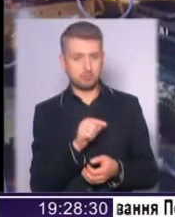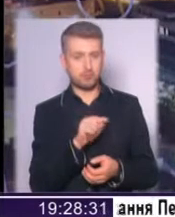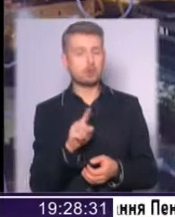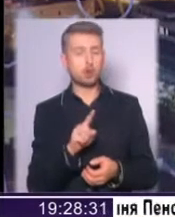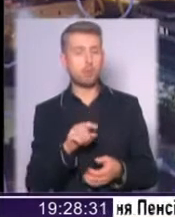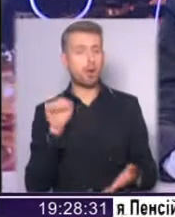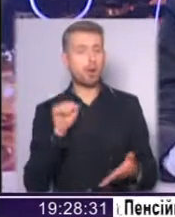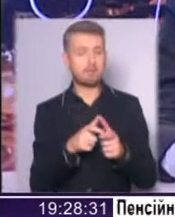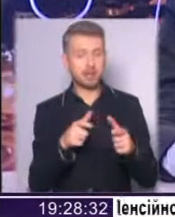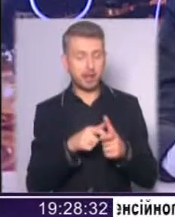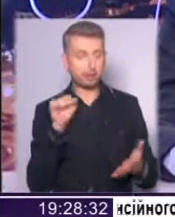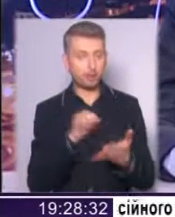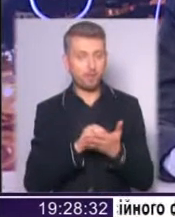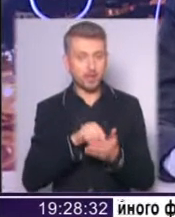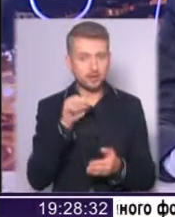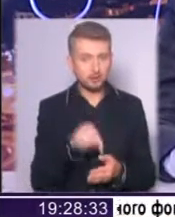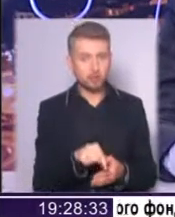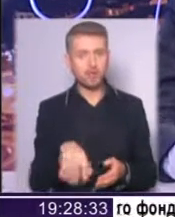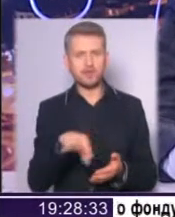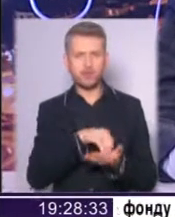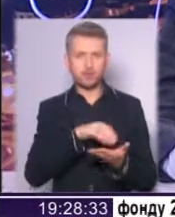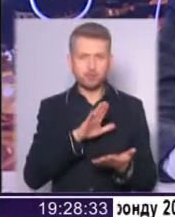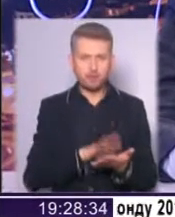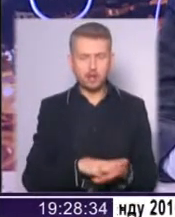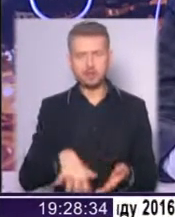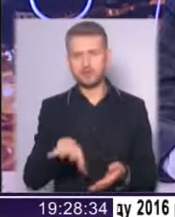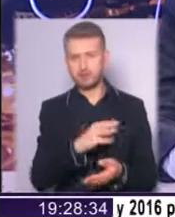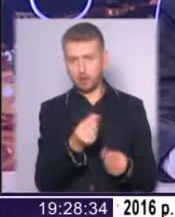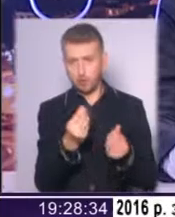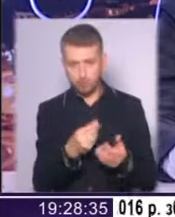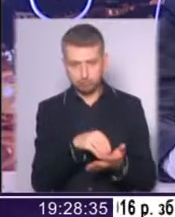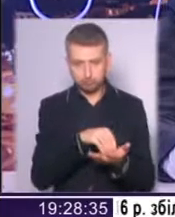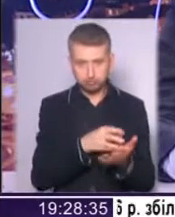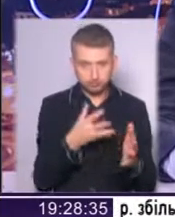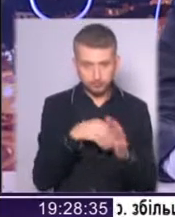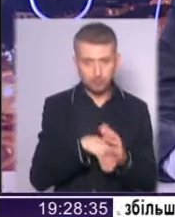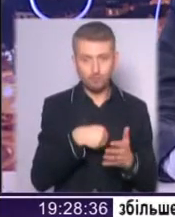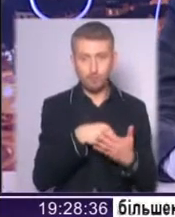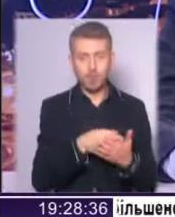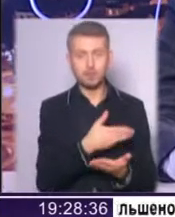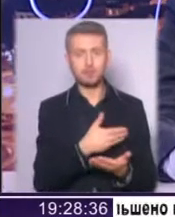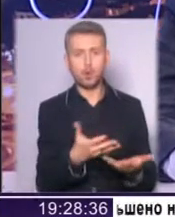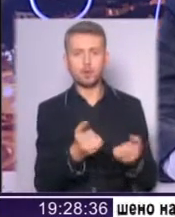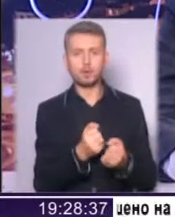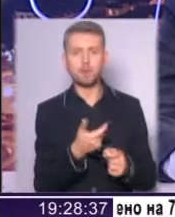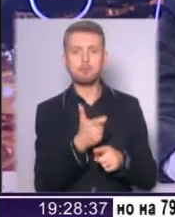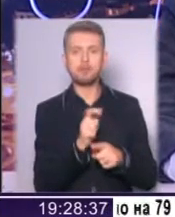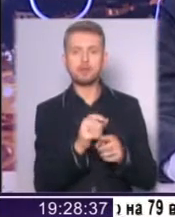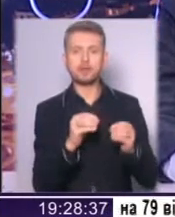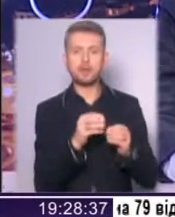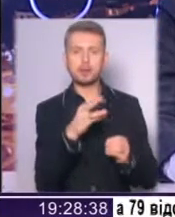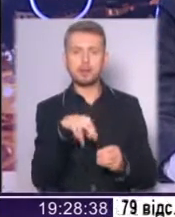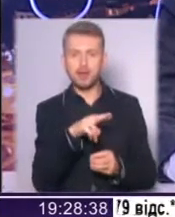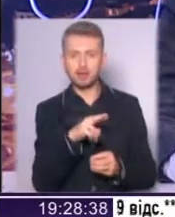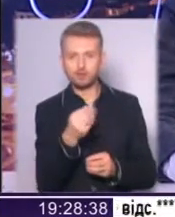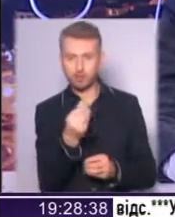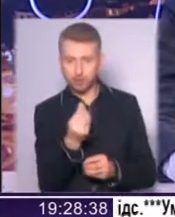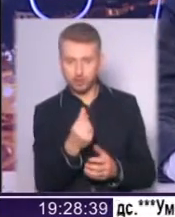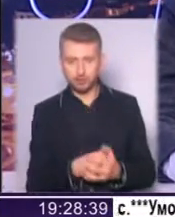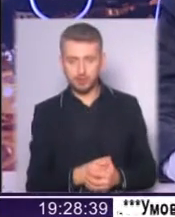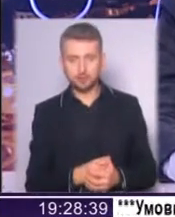ці ввозять його кошти з України туди. Ми пропонували, щоб все ж таки закріпити за повноваження за Міністерством фінансів, за Монетним